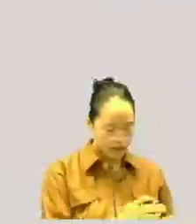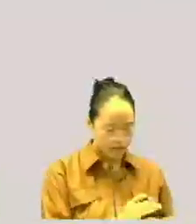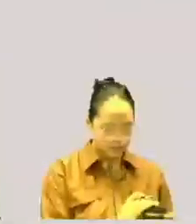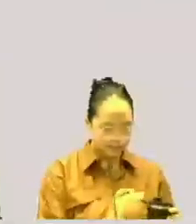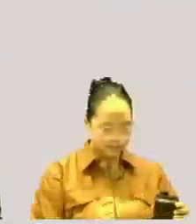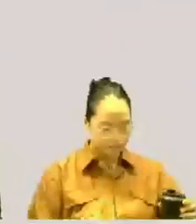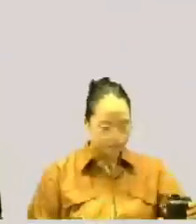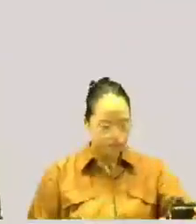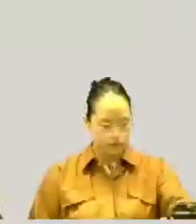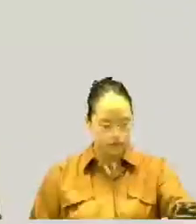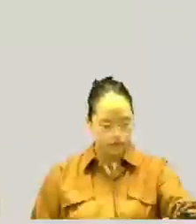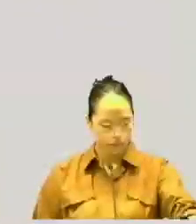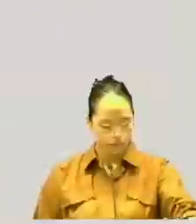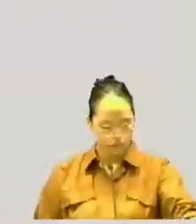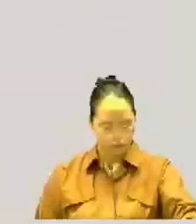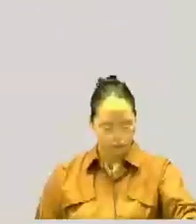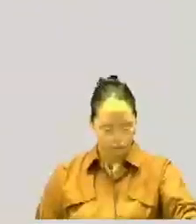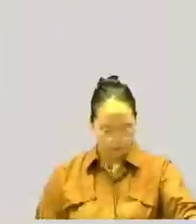18节。